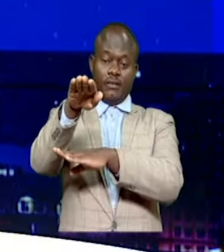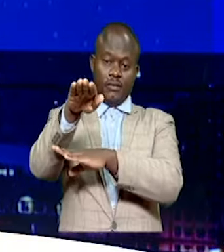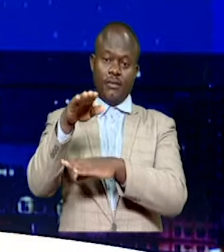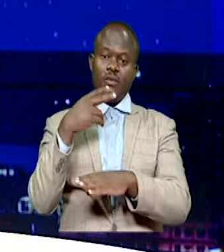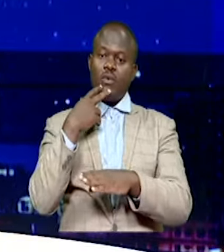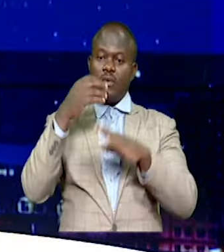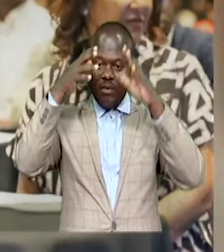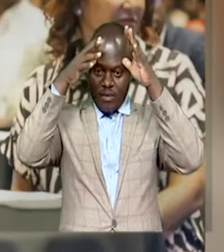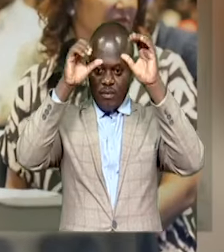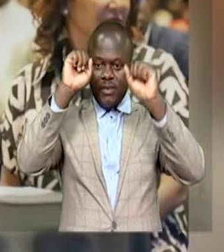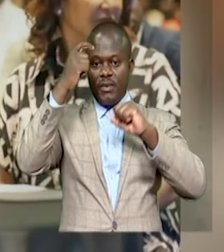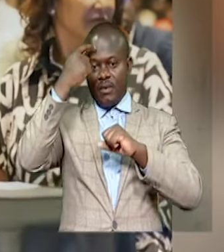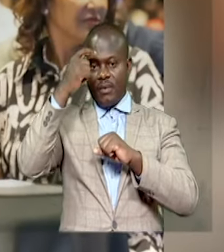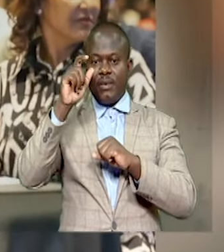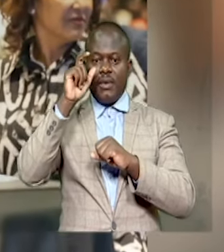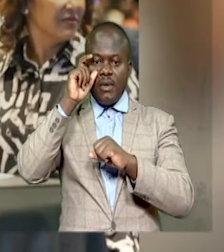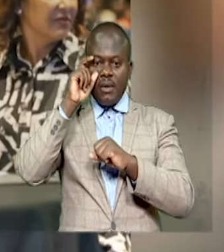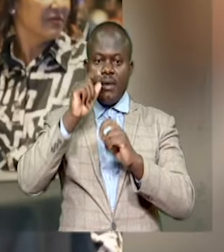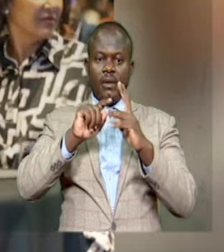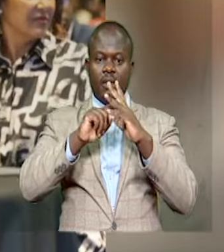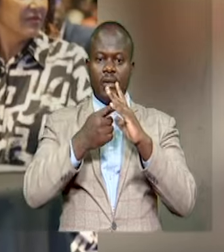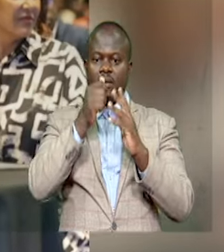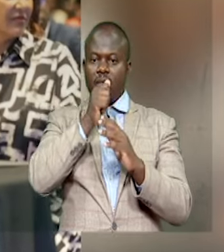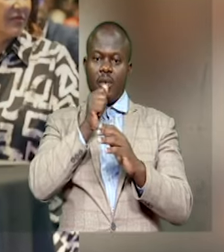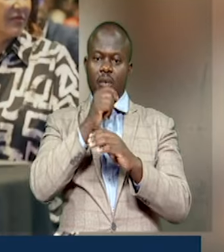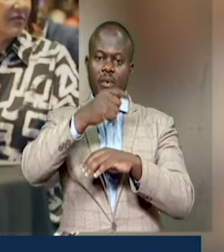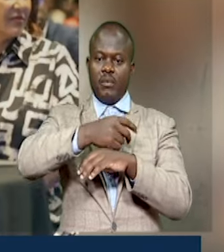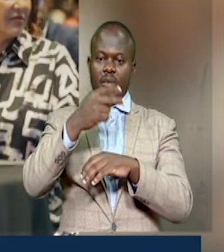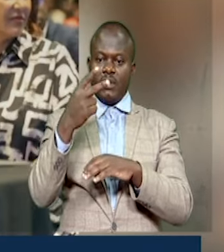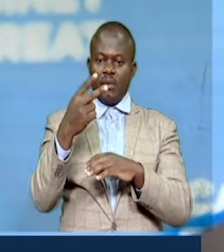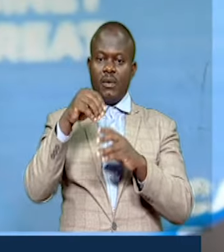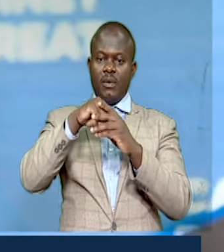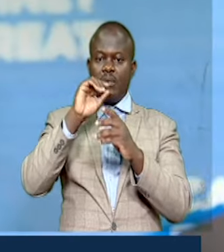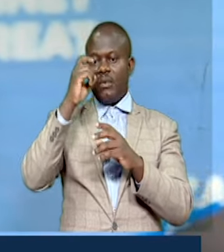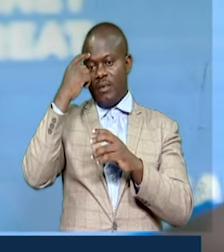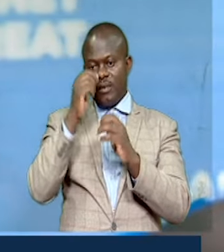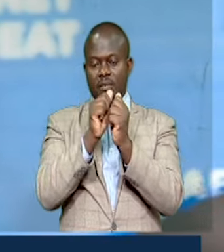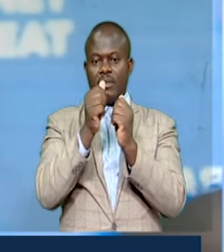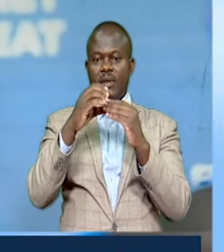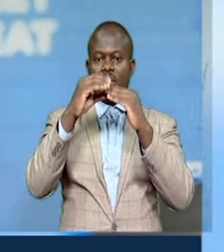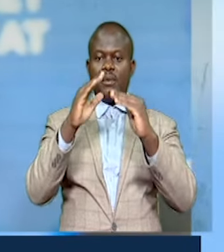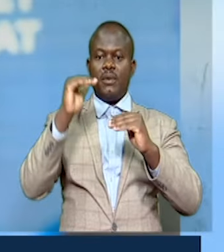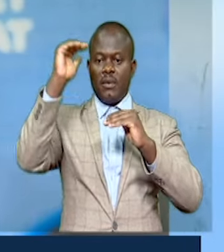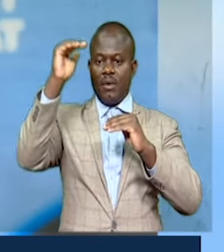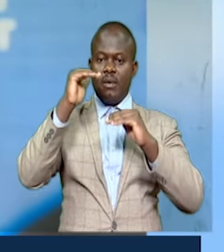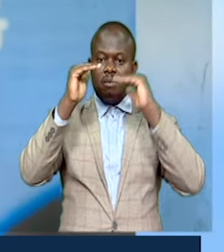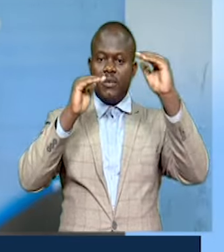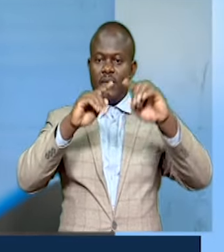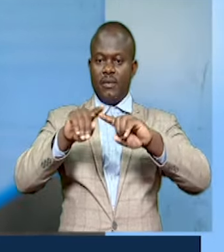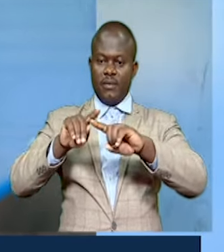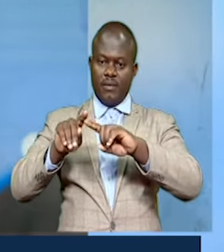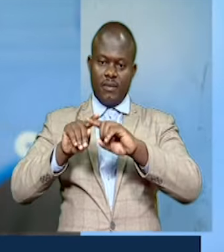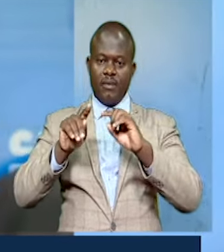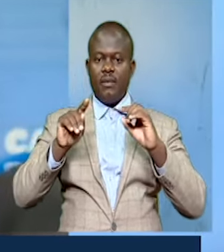kabiri, Perezida wa Repubulika Paul Kagame yatangije umwiherero w'iminsi ibiri w'abagize guverinoma n'abandi bayobozi bakuru mu nzego zitandukanye.